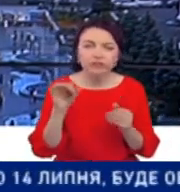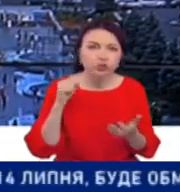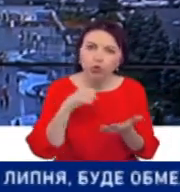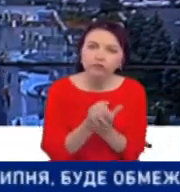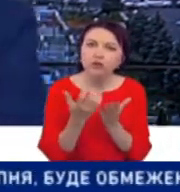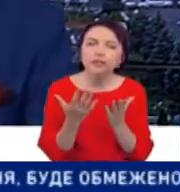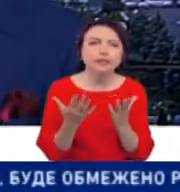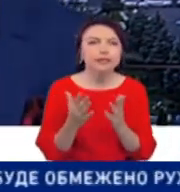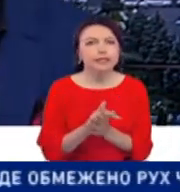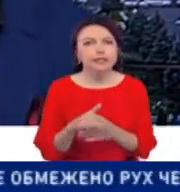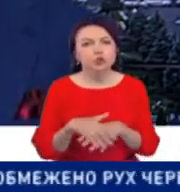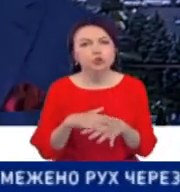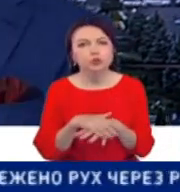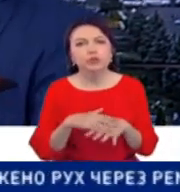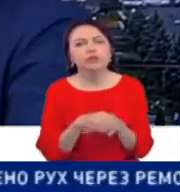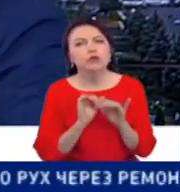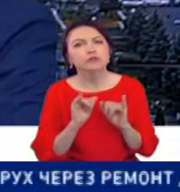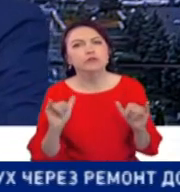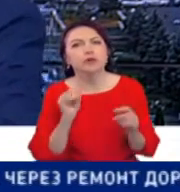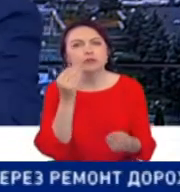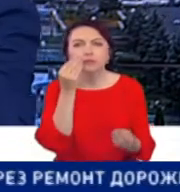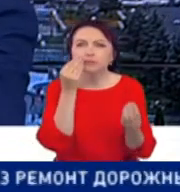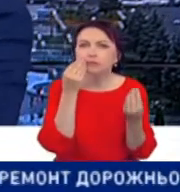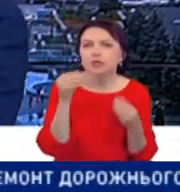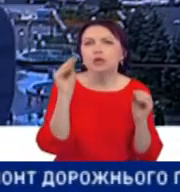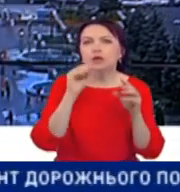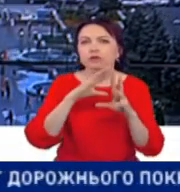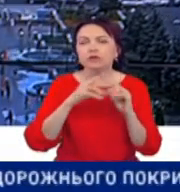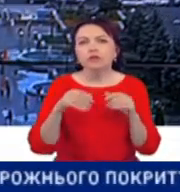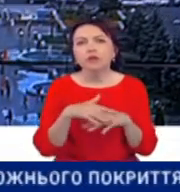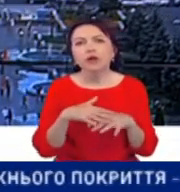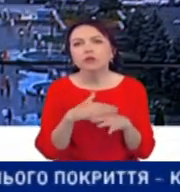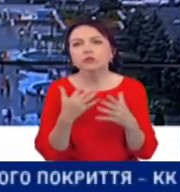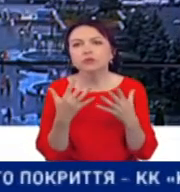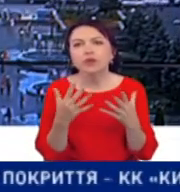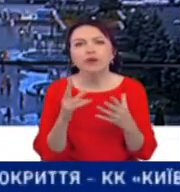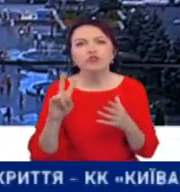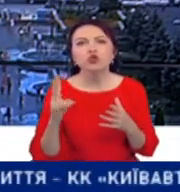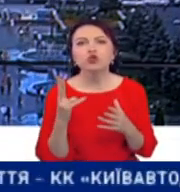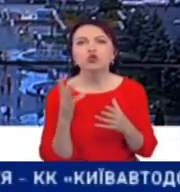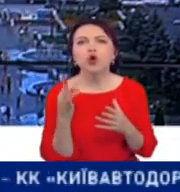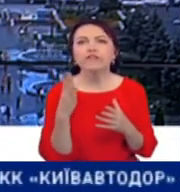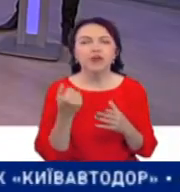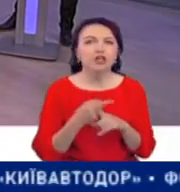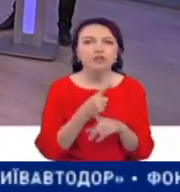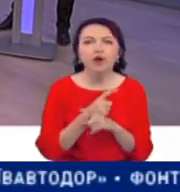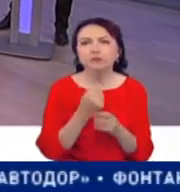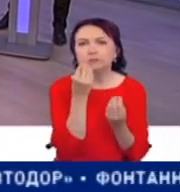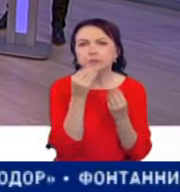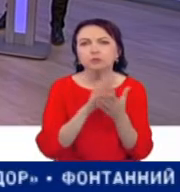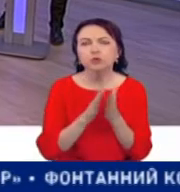да? Суспільство просто розвивається, все класно, ВВП на душу населення, як в Норвегії, да, чи там в Австрії. І от,